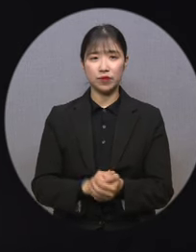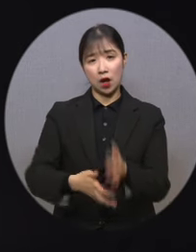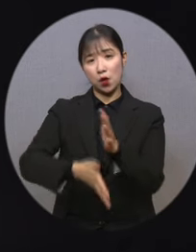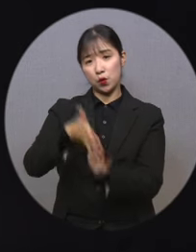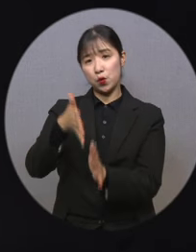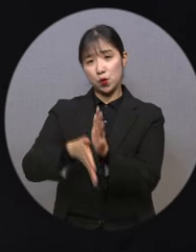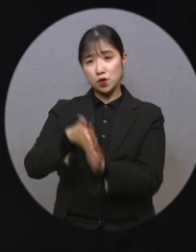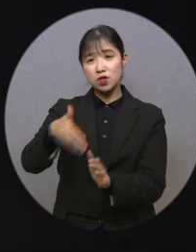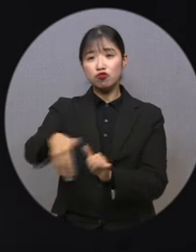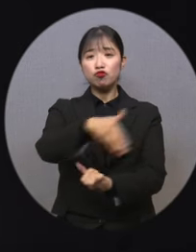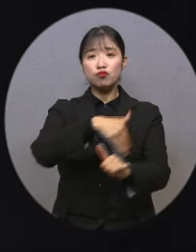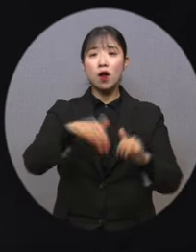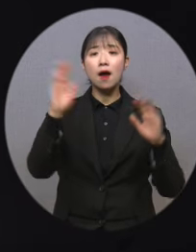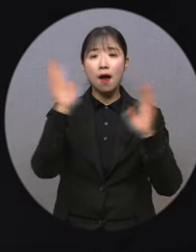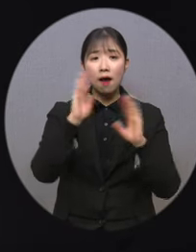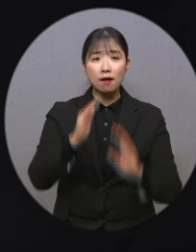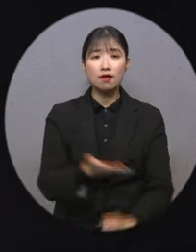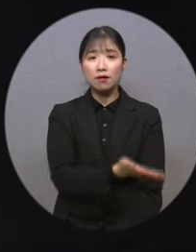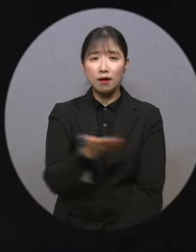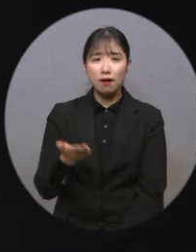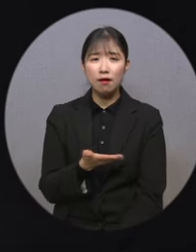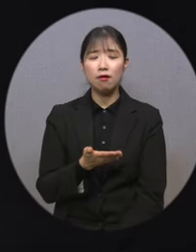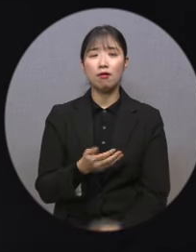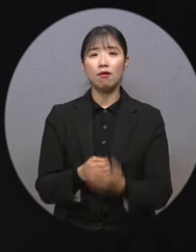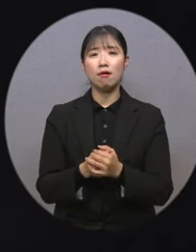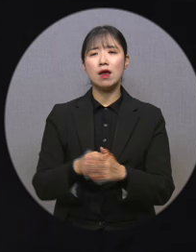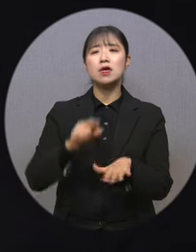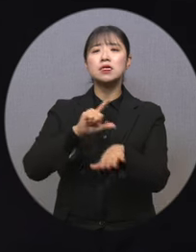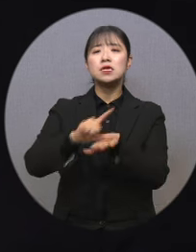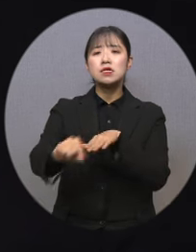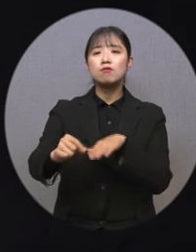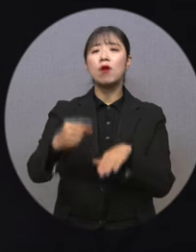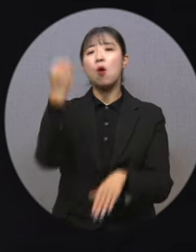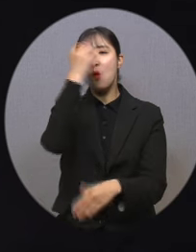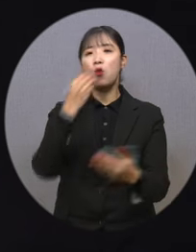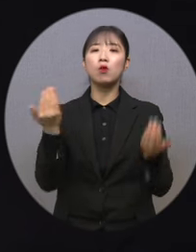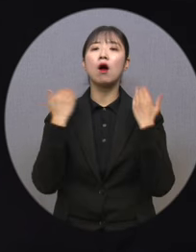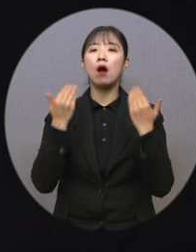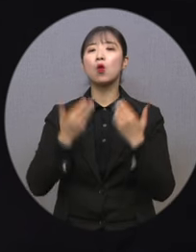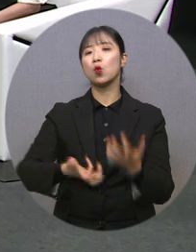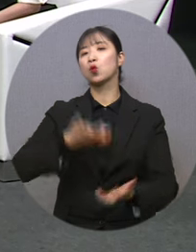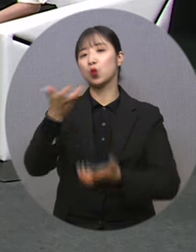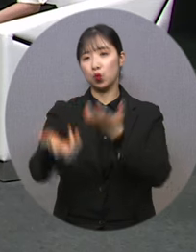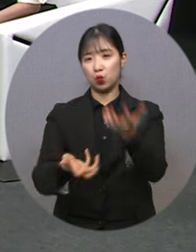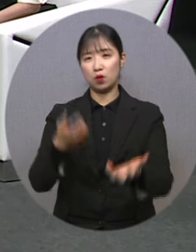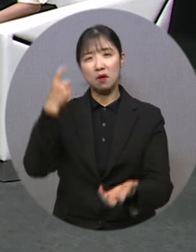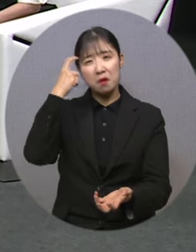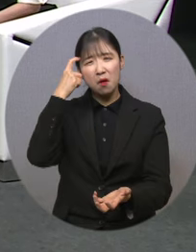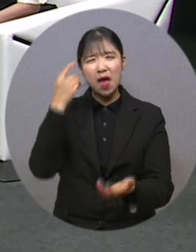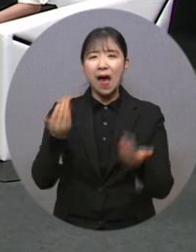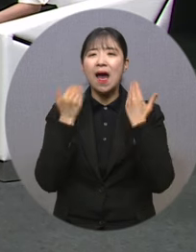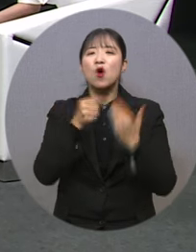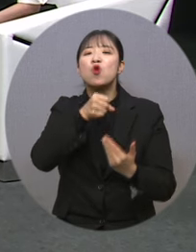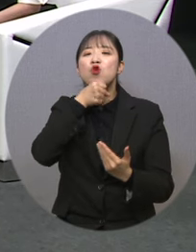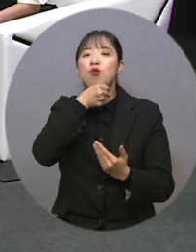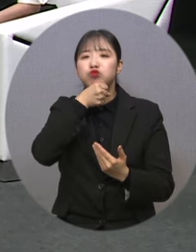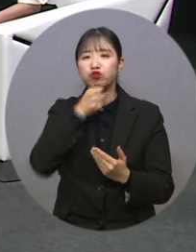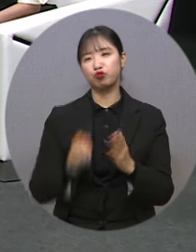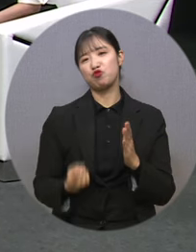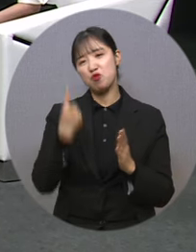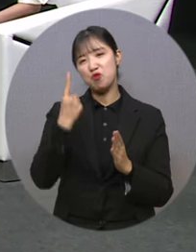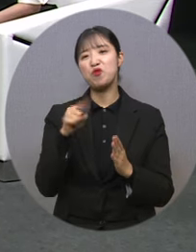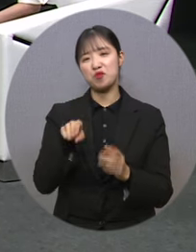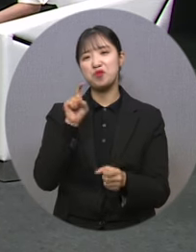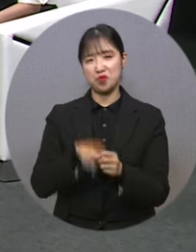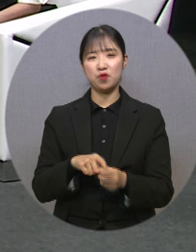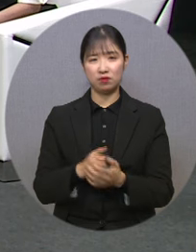도시 주변에 있는 학생들이 지방 고등학교로 막 옮겨요. 왜? 내신 잘 받으려고. 그러면